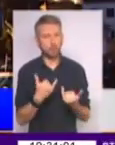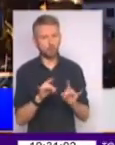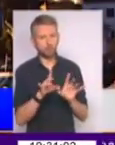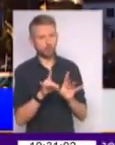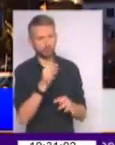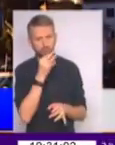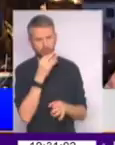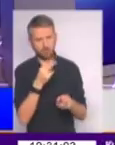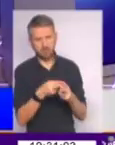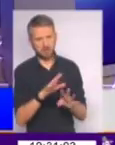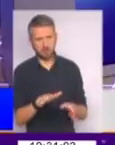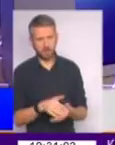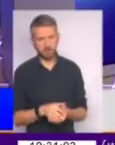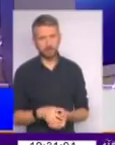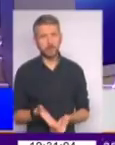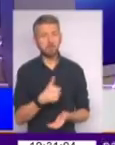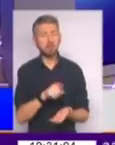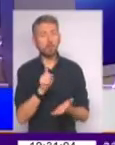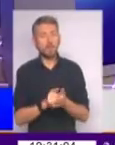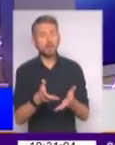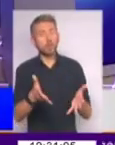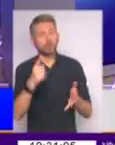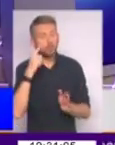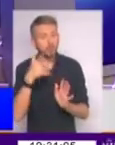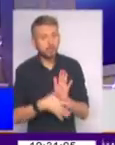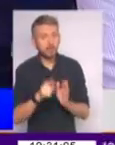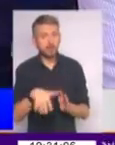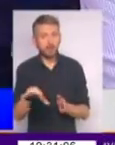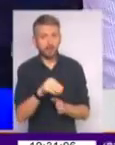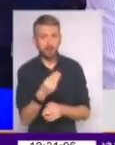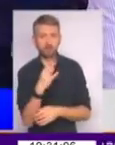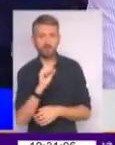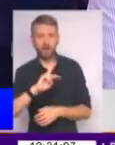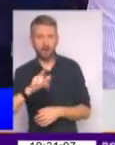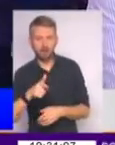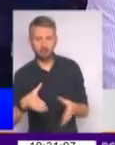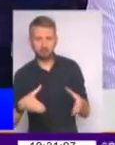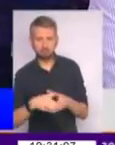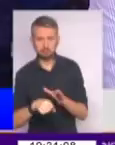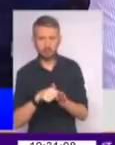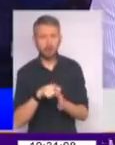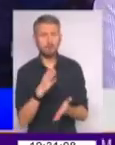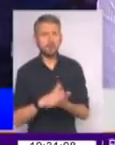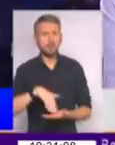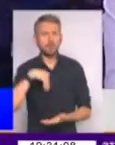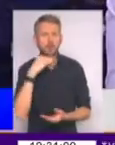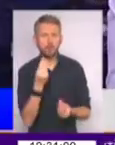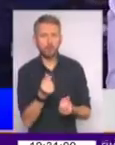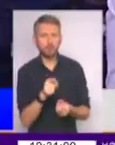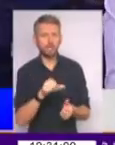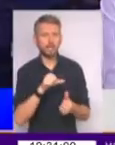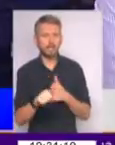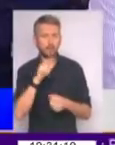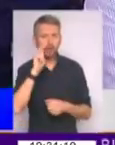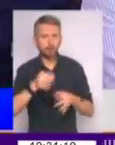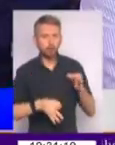перебувайте. Тому ми очевидно повинні розуміти, що ця вся шваль має достатньо грошей, що вони, крім вітчизняних рішень суду,